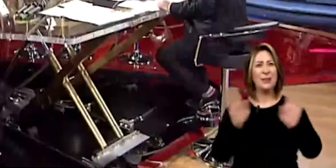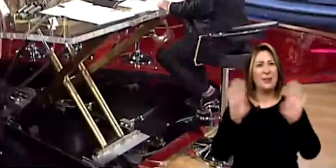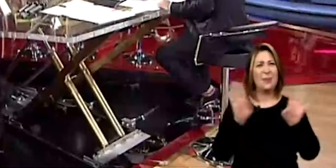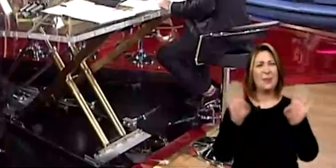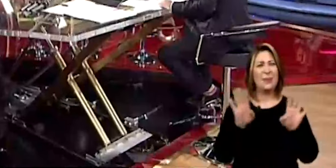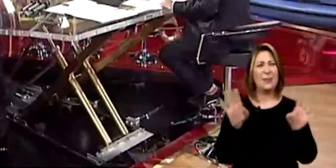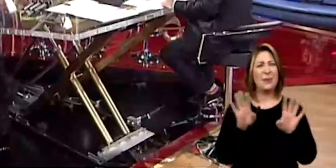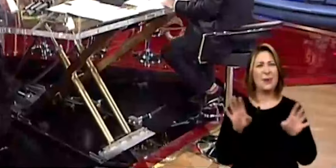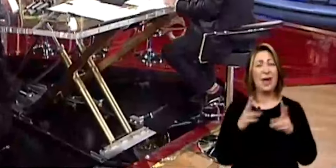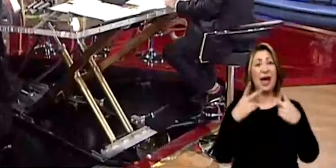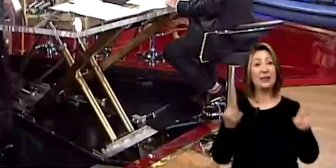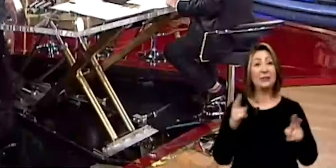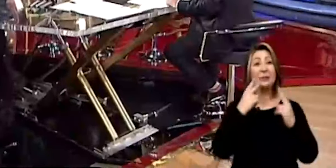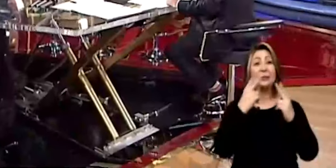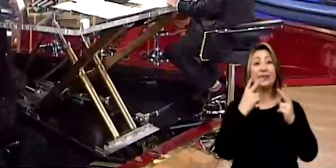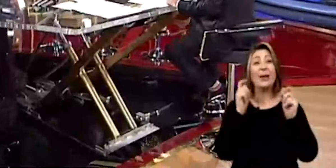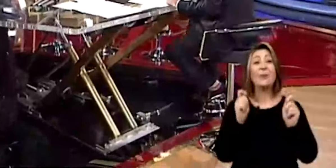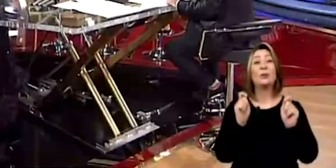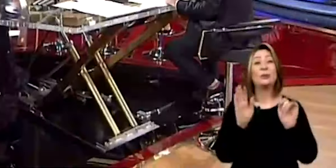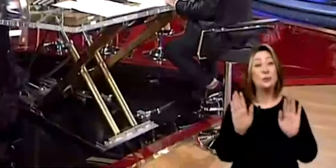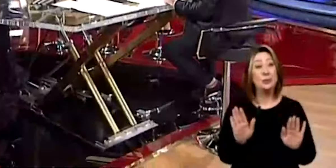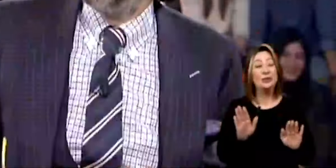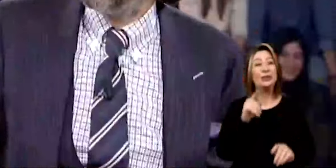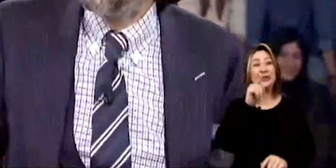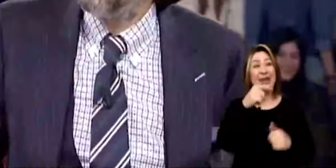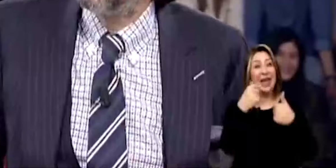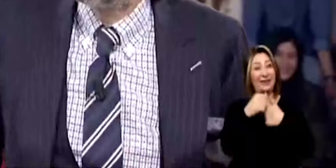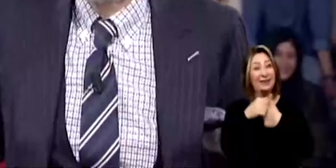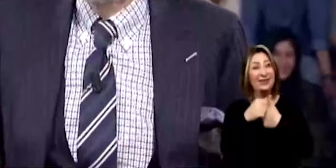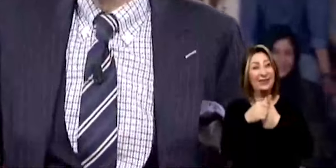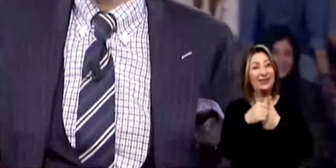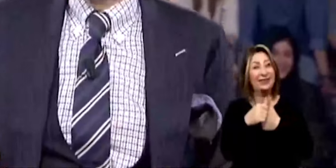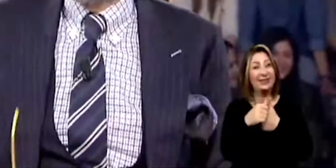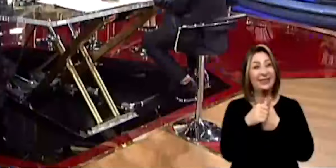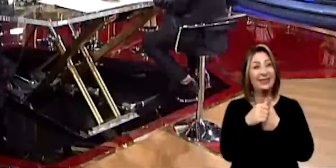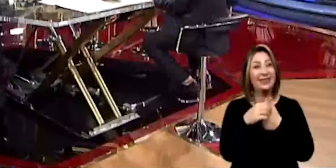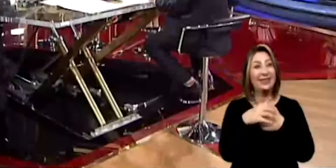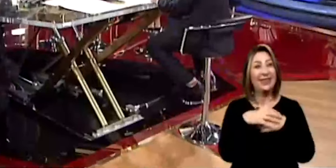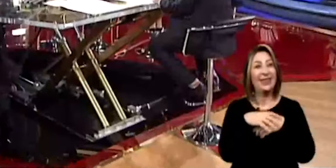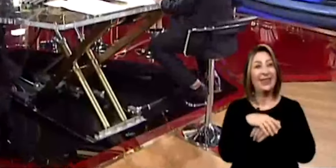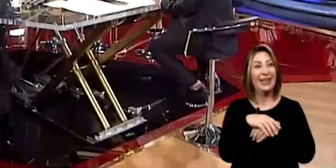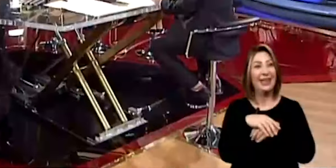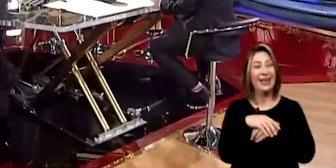tamam. Açılış konuşması, henüz açılış konuşmasını yapıyorum. Sen evlisin. Evet.